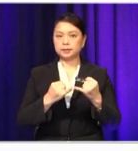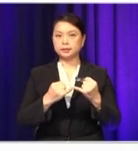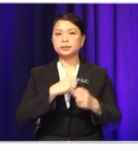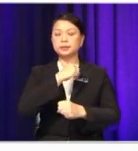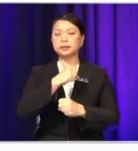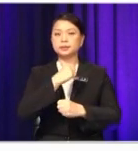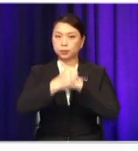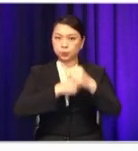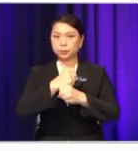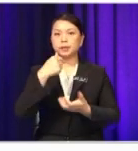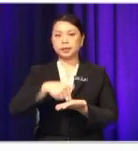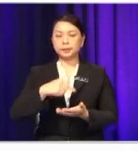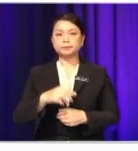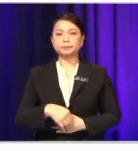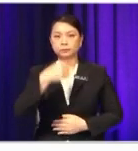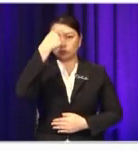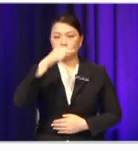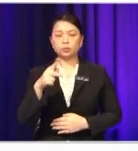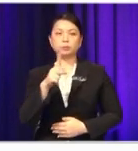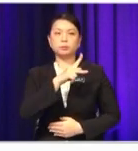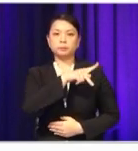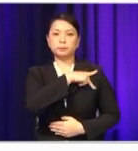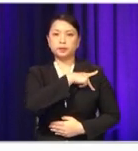ini. Dan di sini untuk pengetua